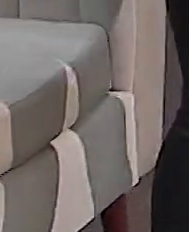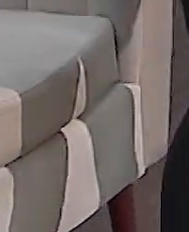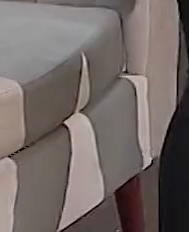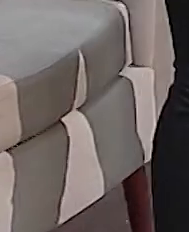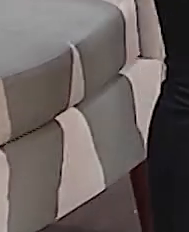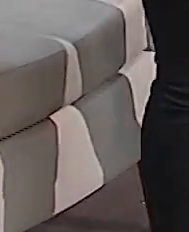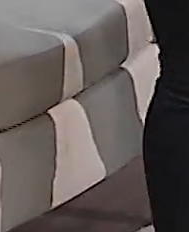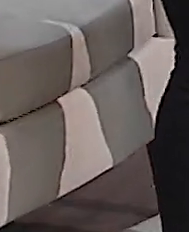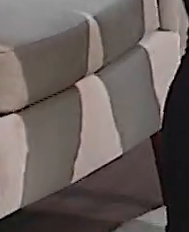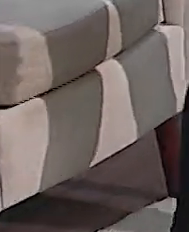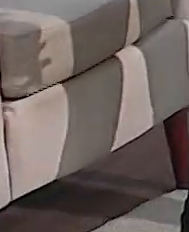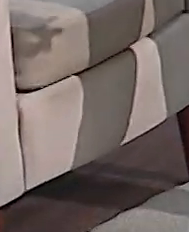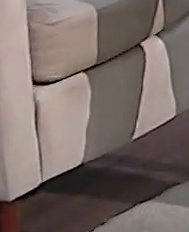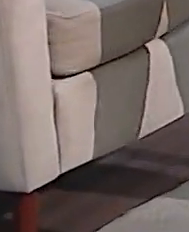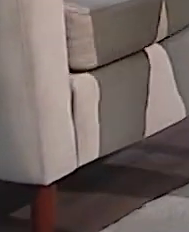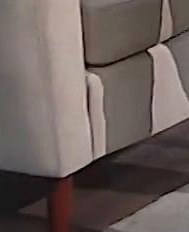خلاص بقيت